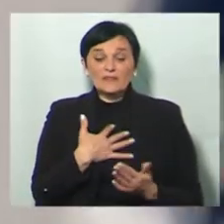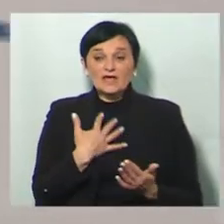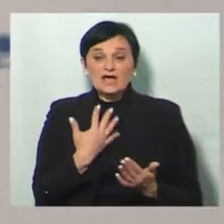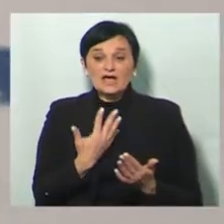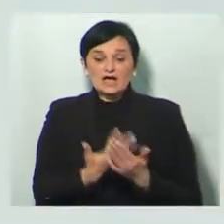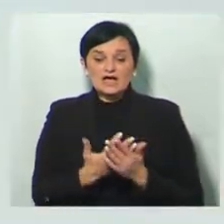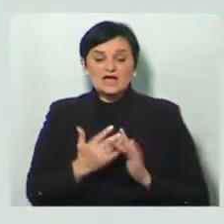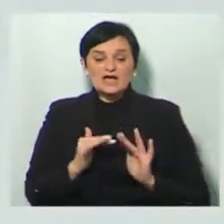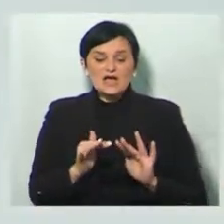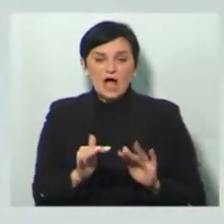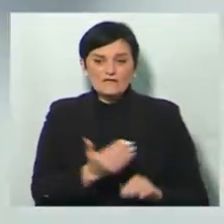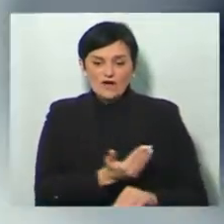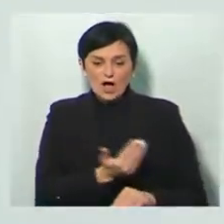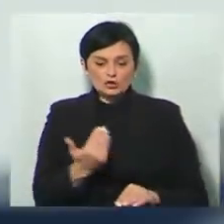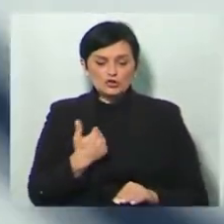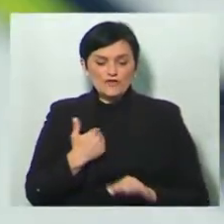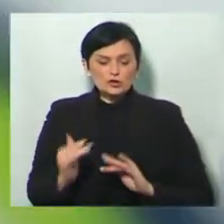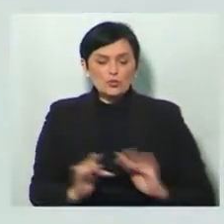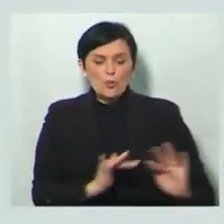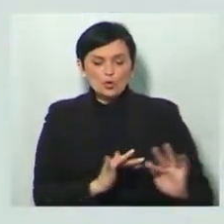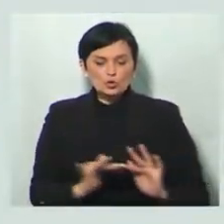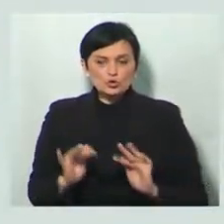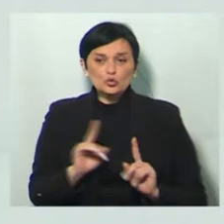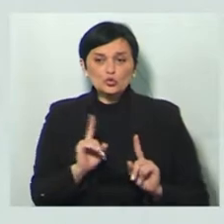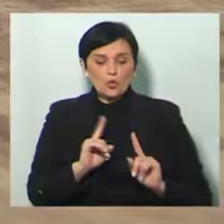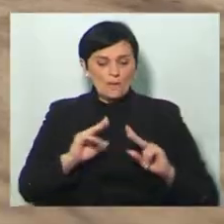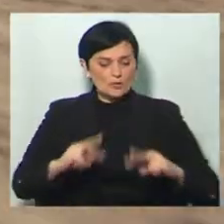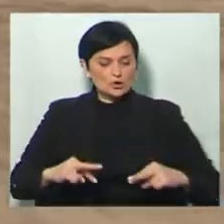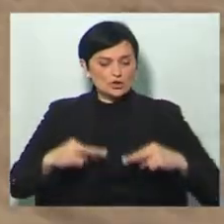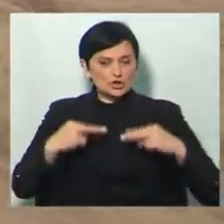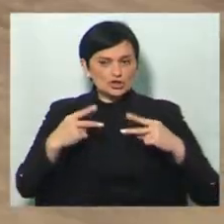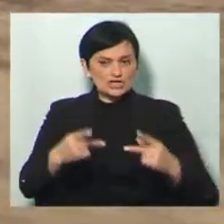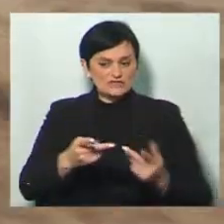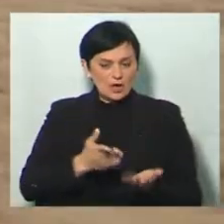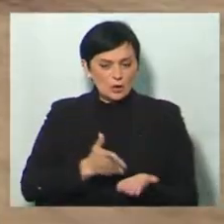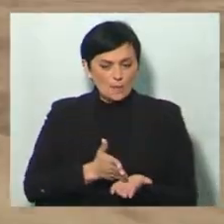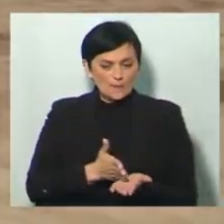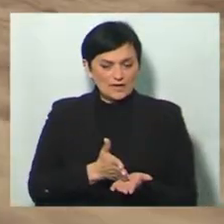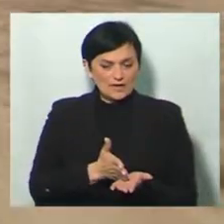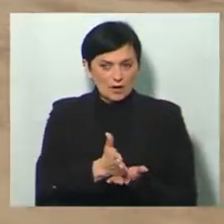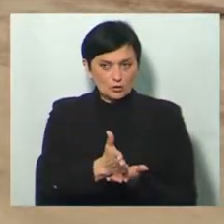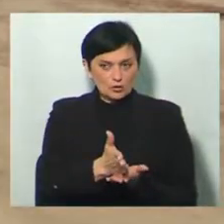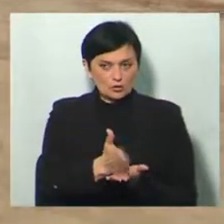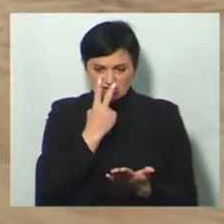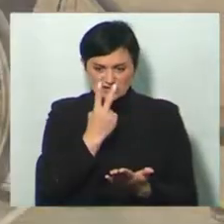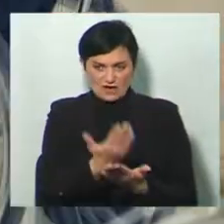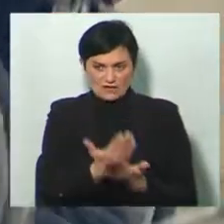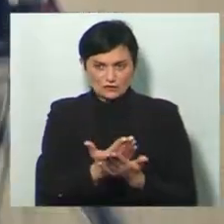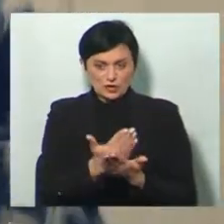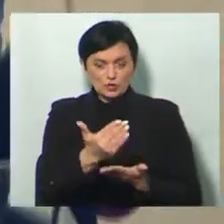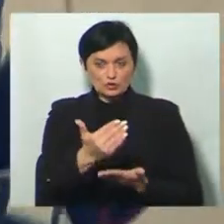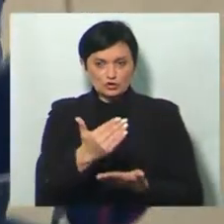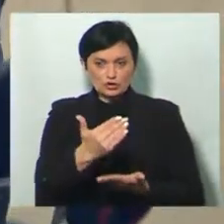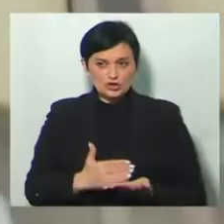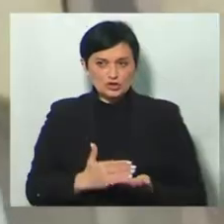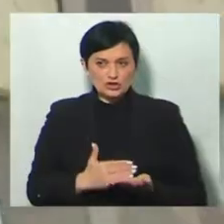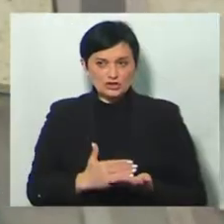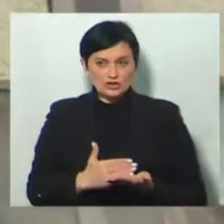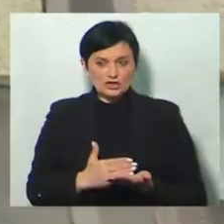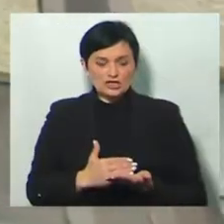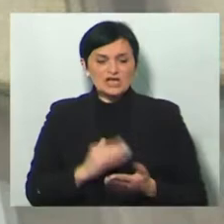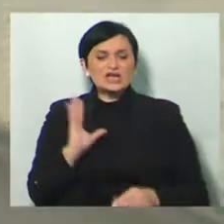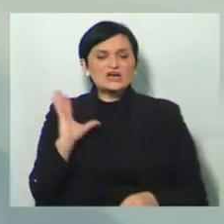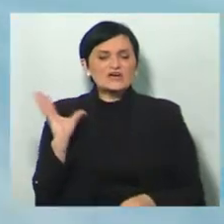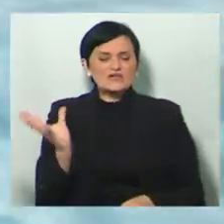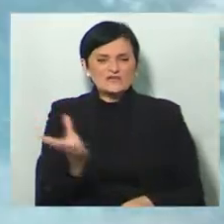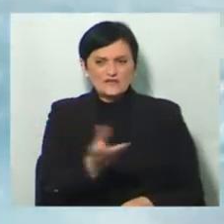Გავააქტიუროთ ჩვენი მოძრაობა იმისთვის, რომ შევცვალოთ მიმართულება და დავინახოთ შედეგი.